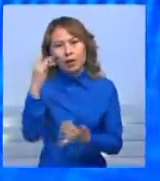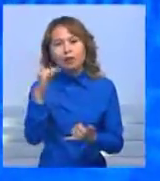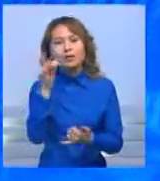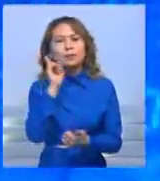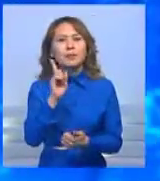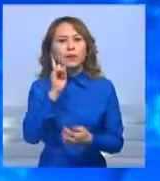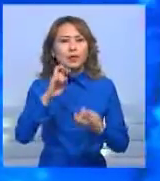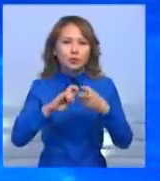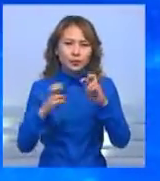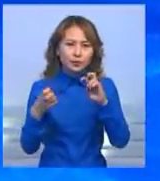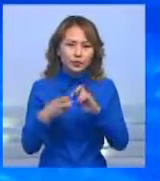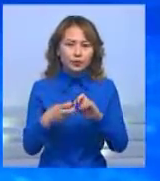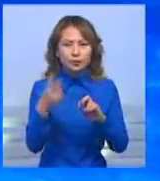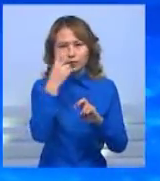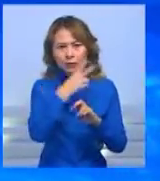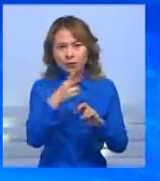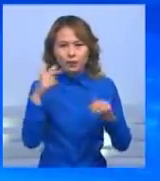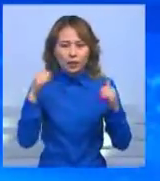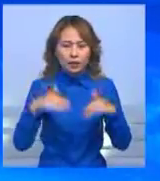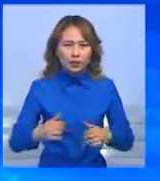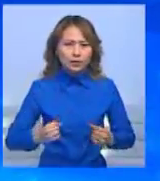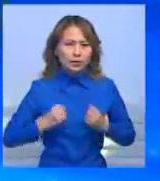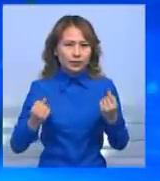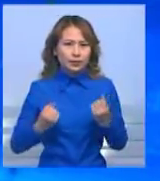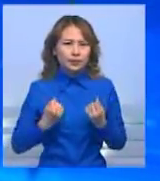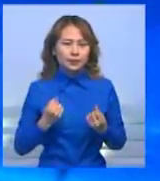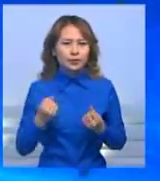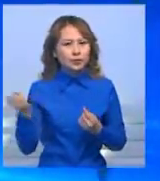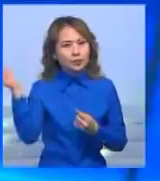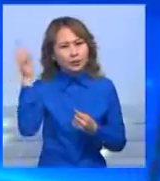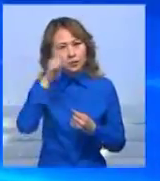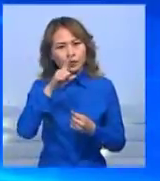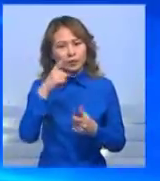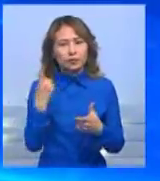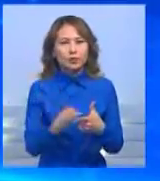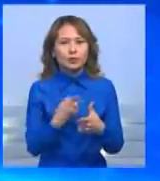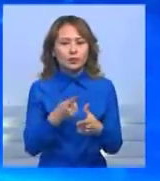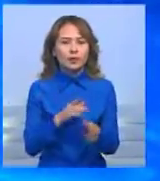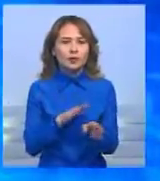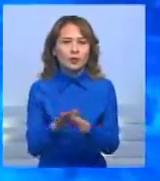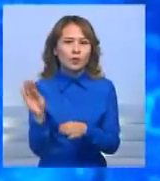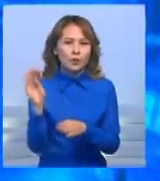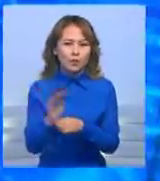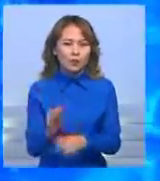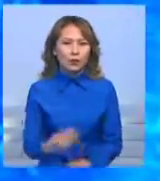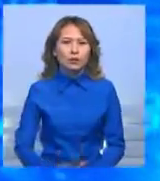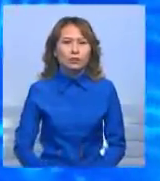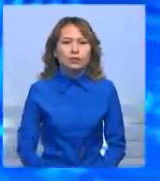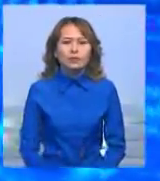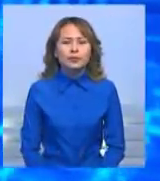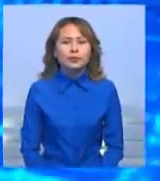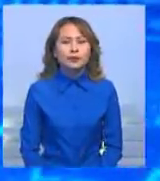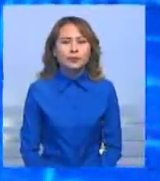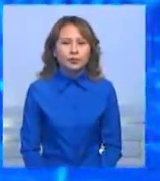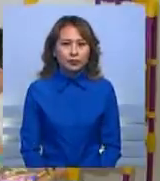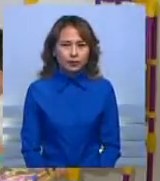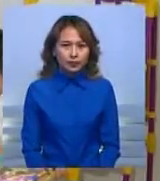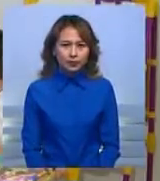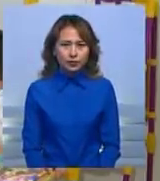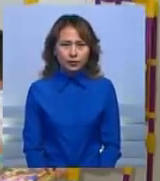мекемелер қазір мәселені шешу жолдарын қарастырып жатыр. Аймақтағы меншікті тілшіміз Бекен Әлірақым толықтырады.